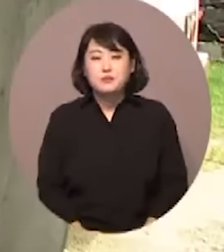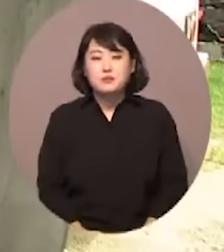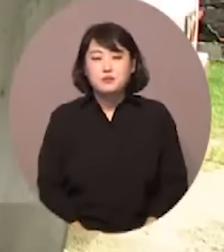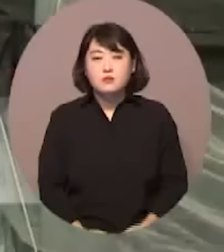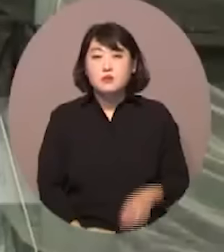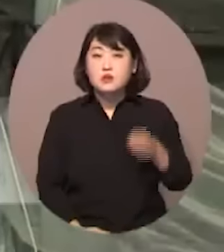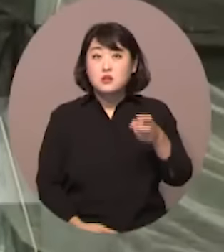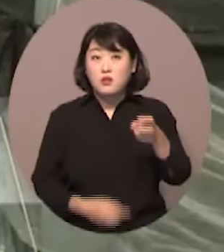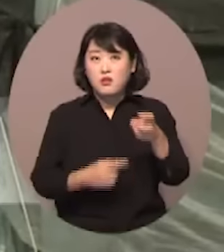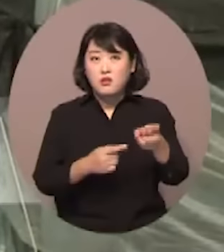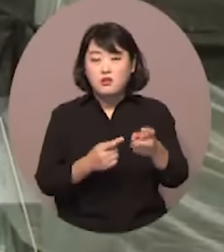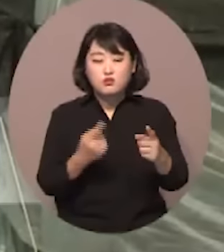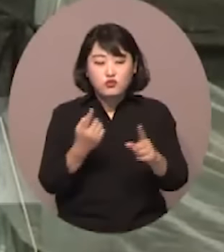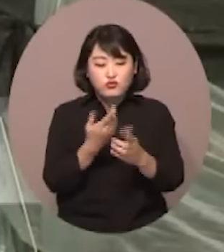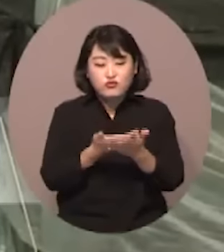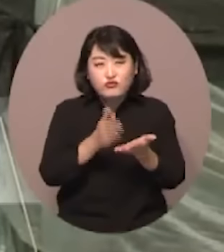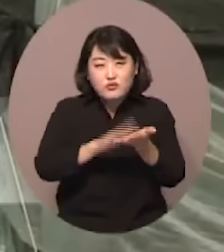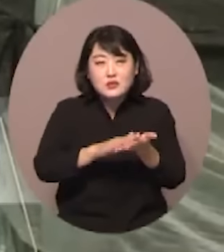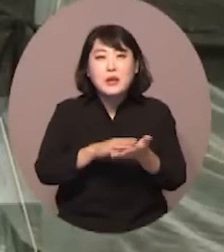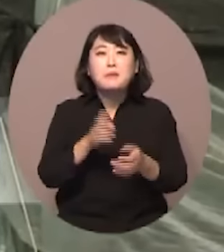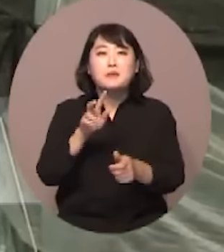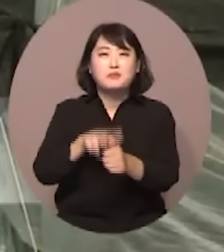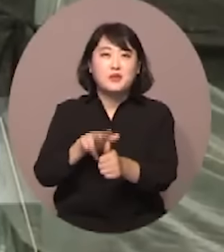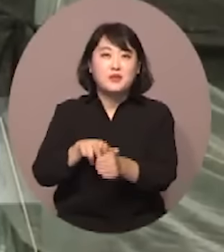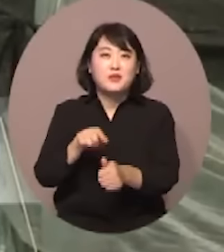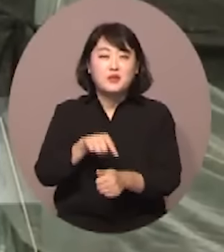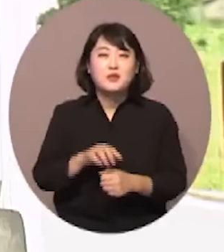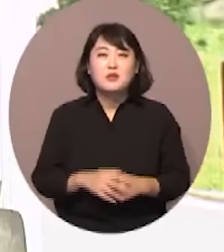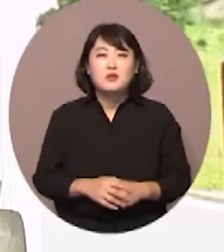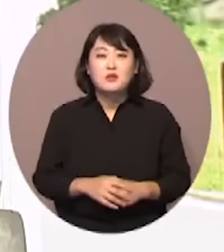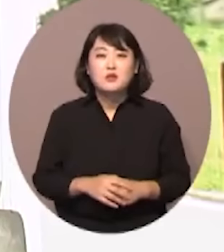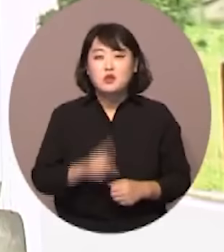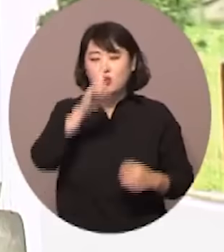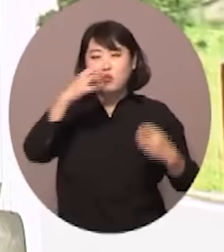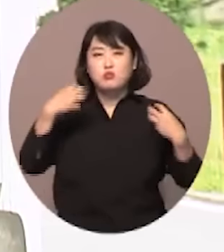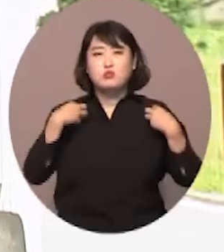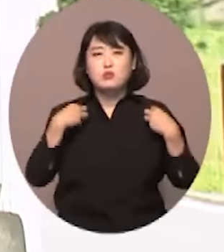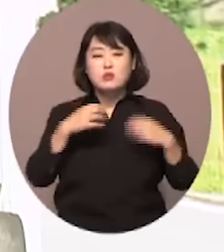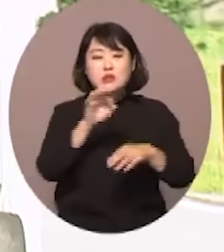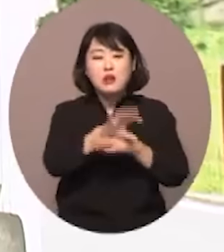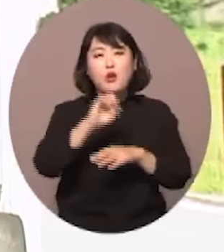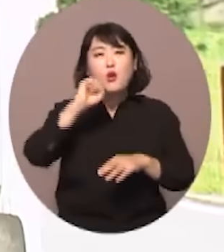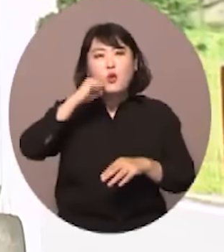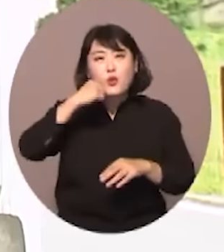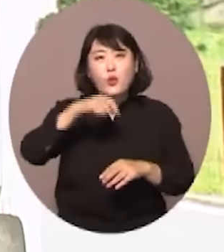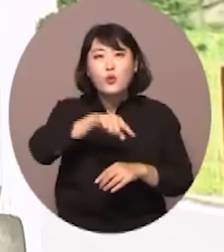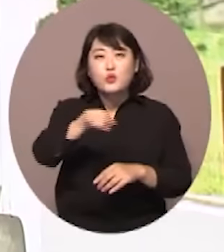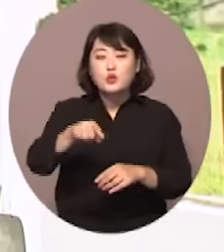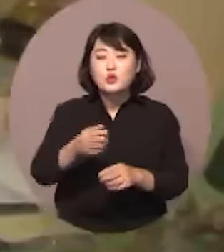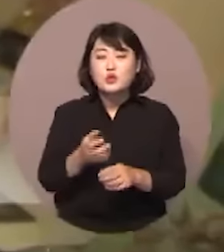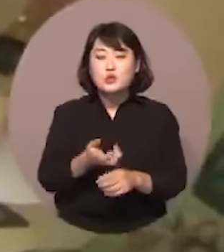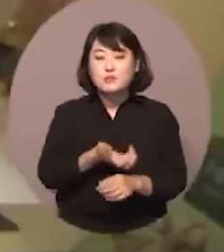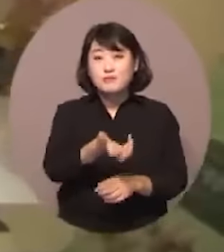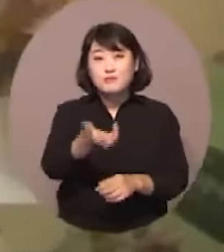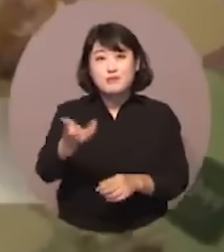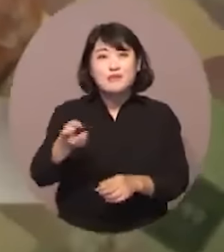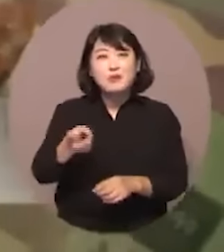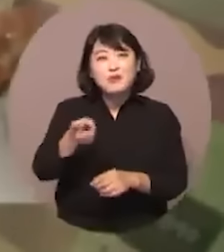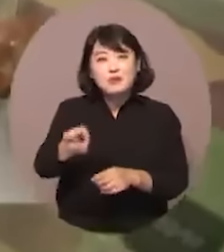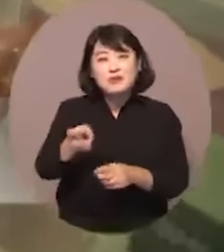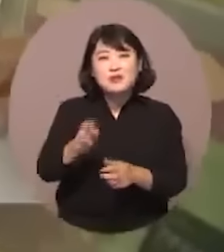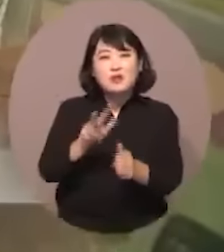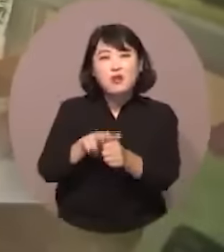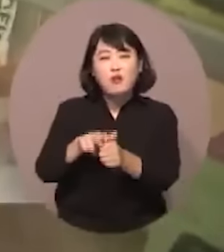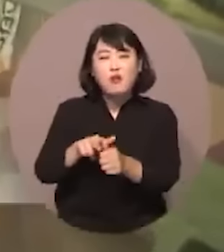화물차를 개조해 만든 작은 마트. 정부는 식품 사막 현상 대책으로 이동 장터에 주목했지만 지자체의